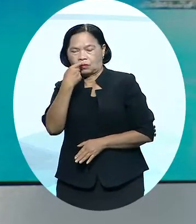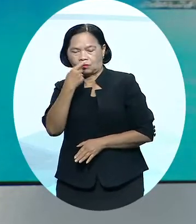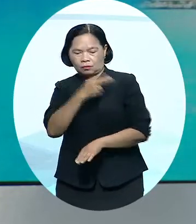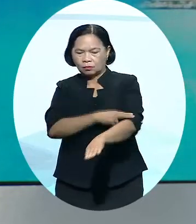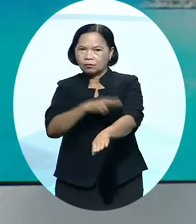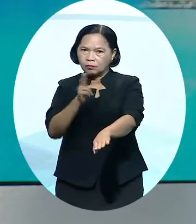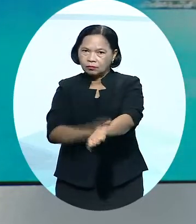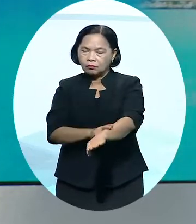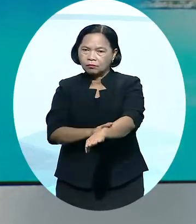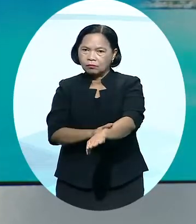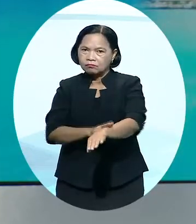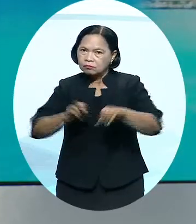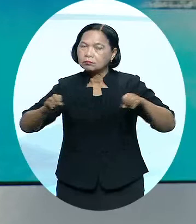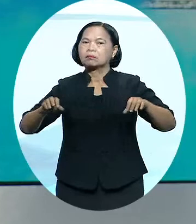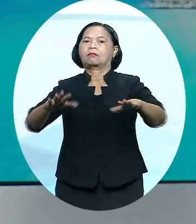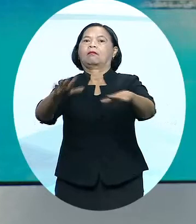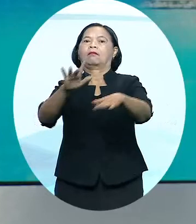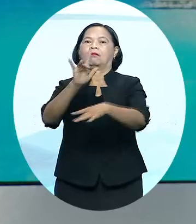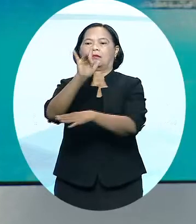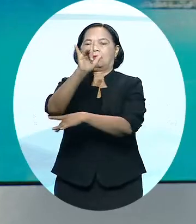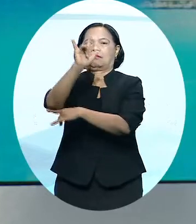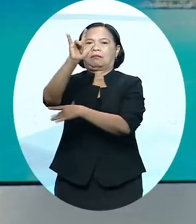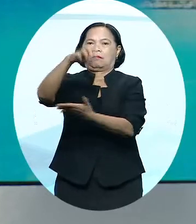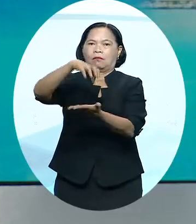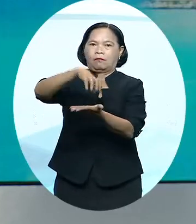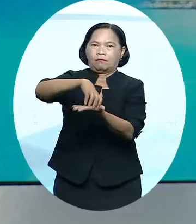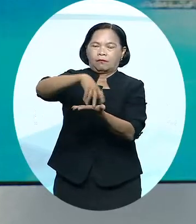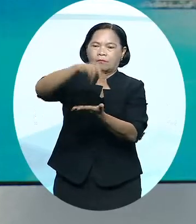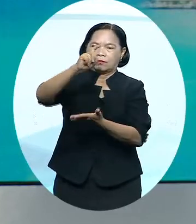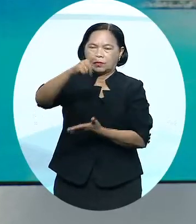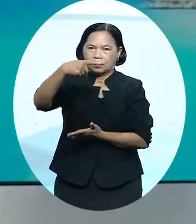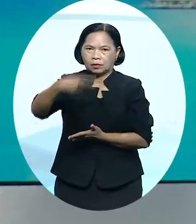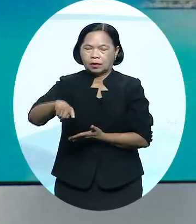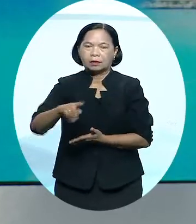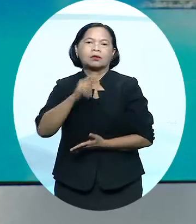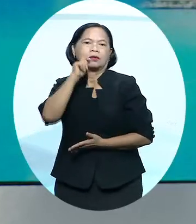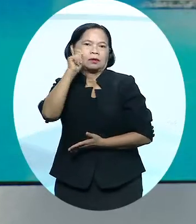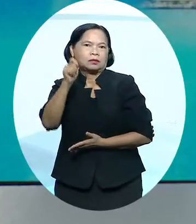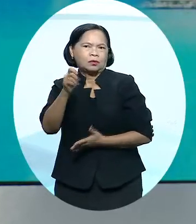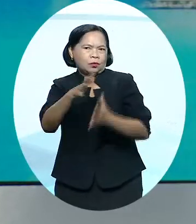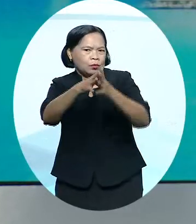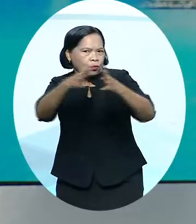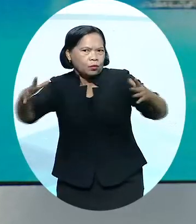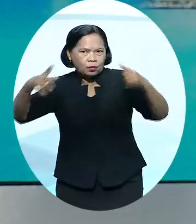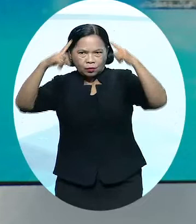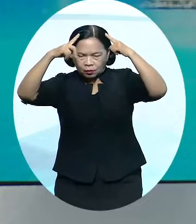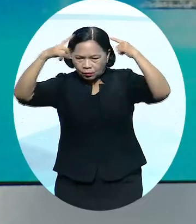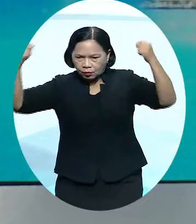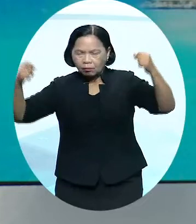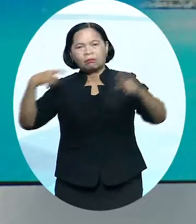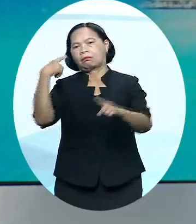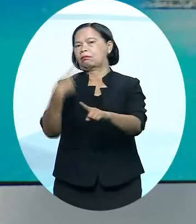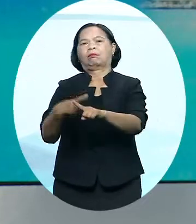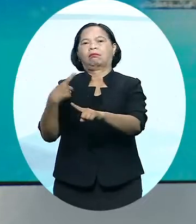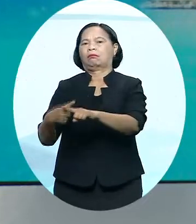các lực lượng nước này đã thực hiện một cuộc tấn công bằng tên lửa ở vùng nessel desktop của Ukraina khiến cho hàng chục trứng đỉa Ucraina